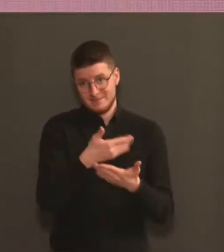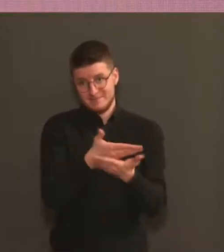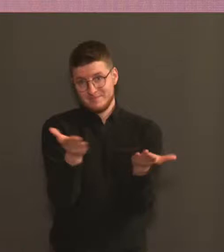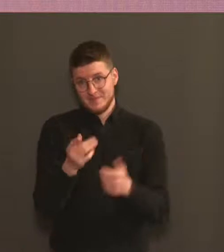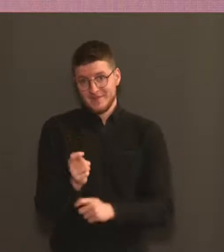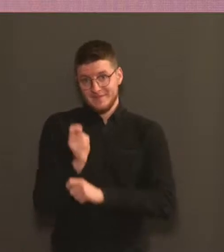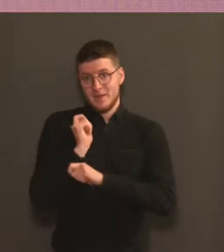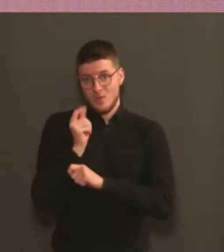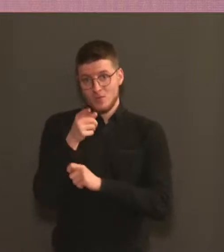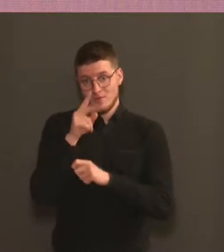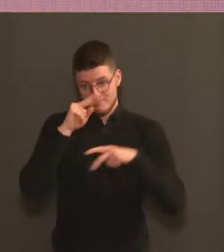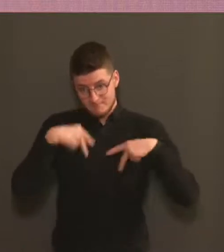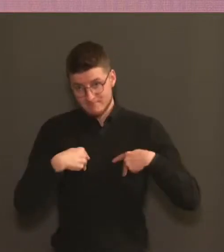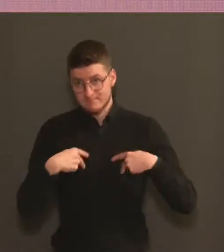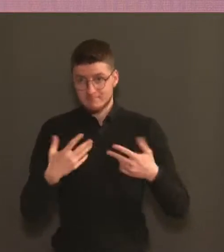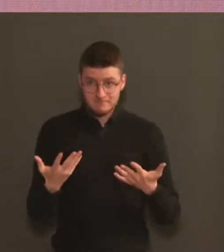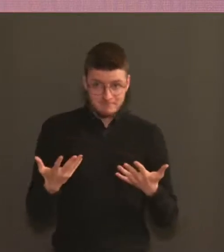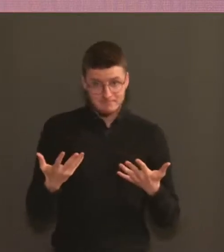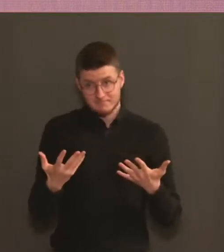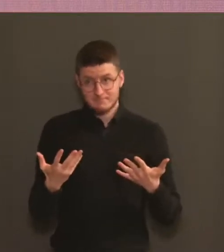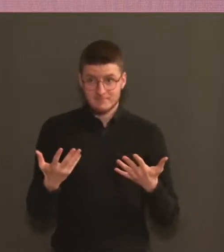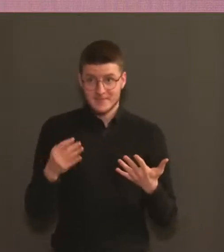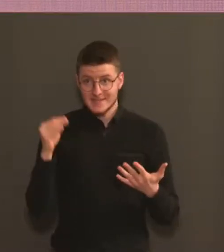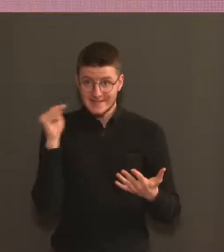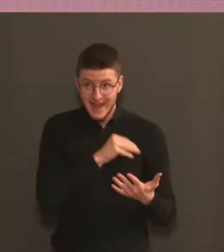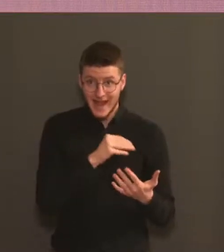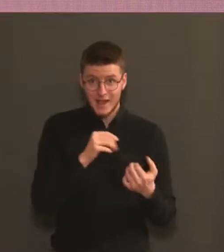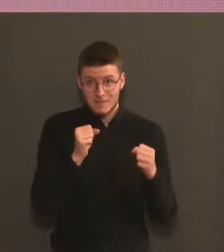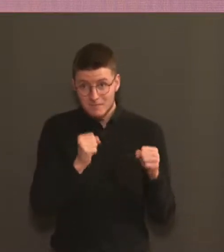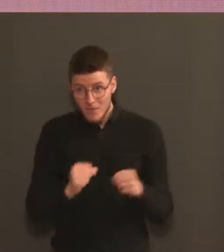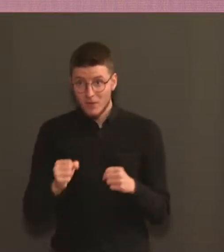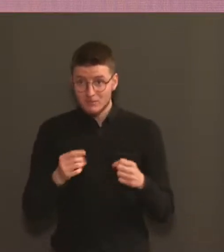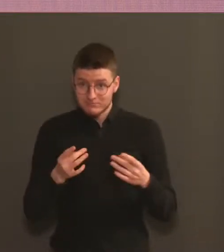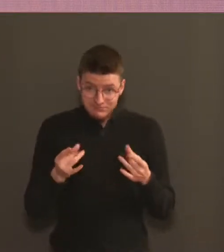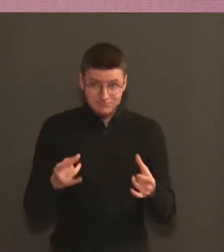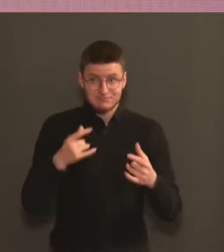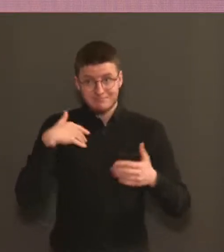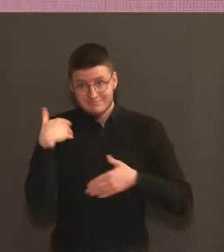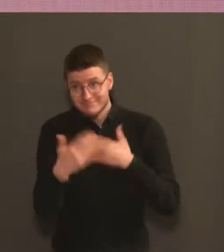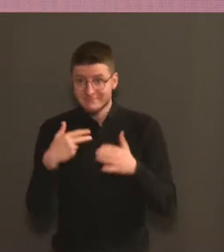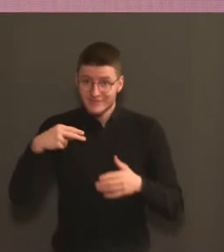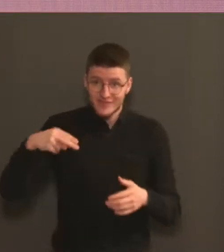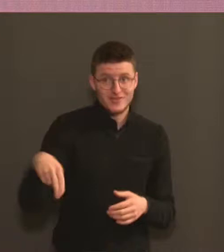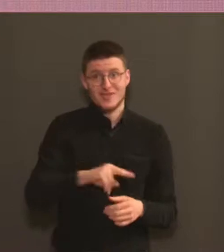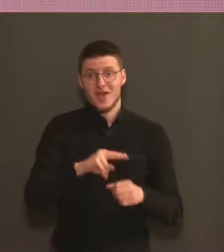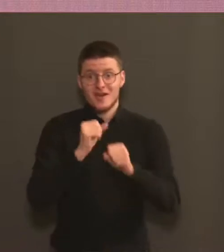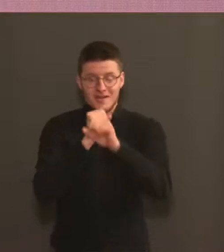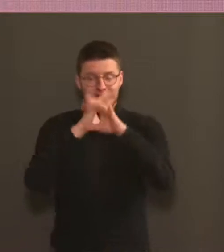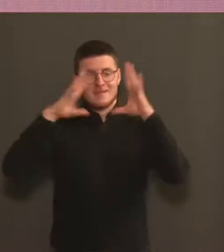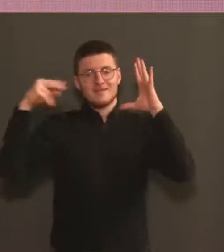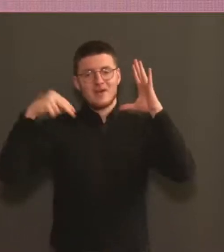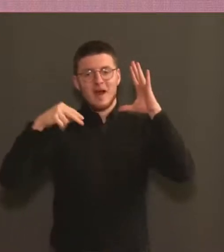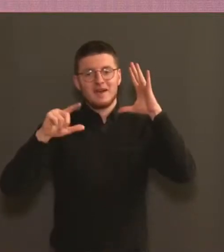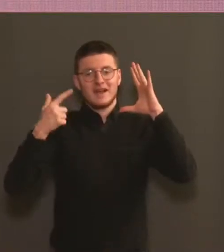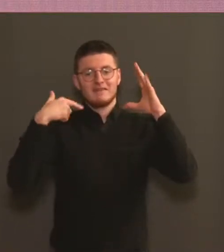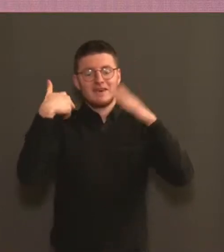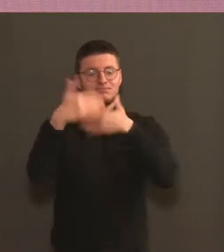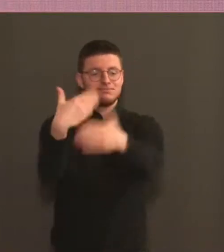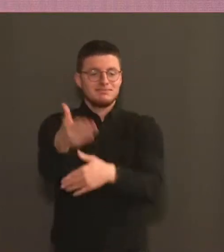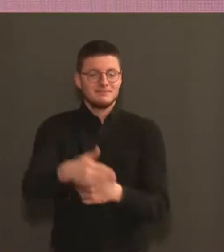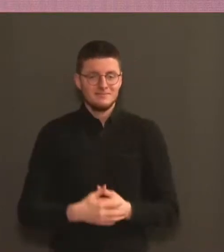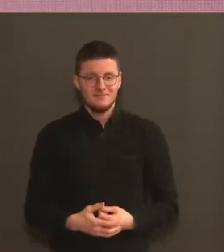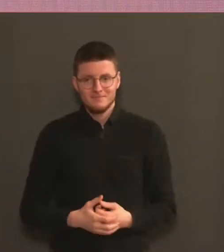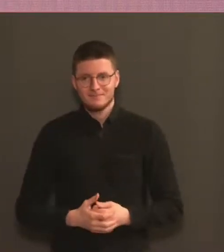zorgen dat die zo snel en efficiënt mogelijk opnieuw mogelijk wordt.